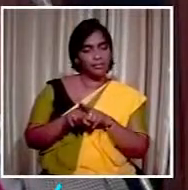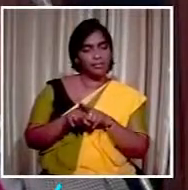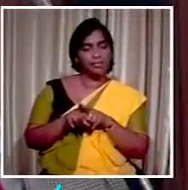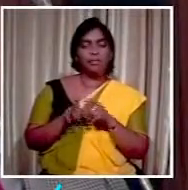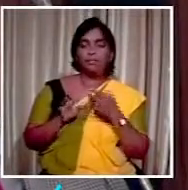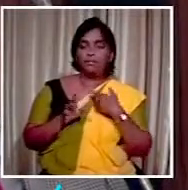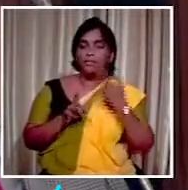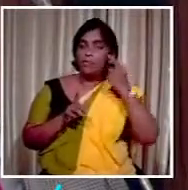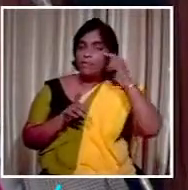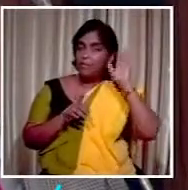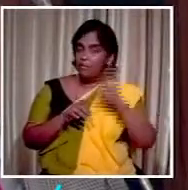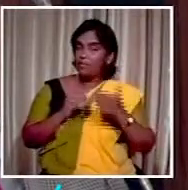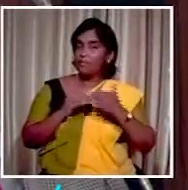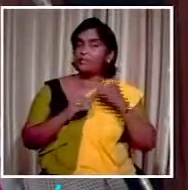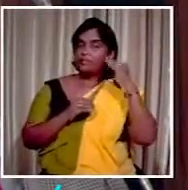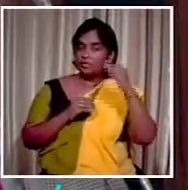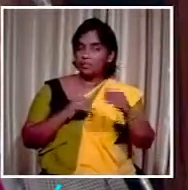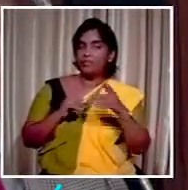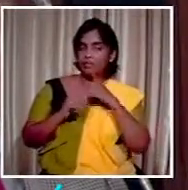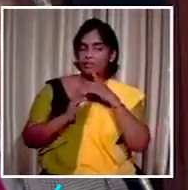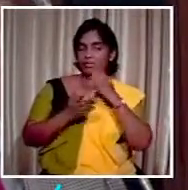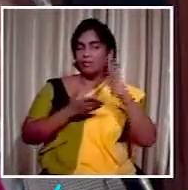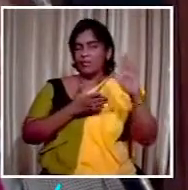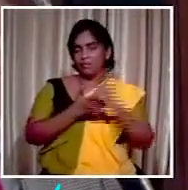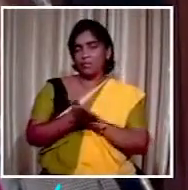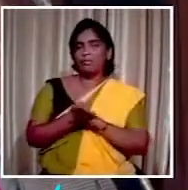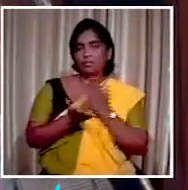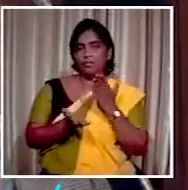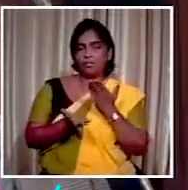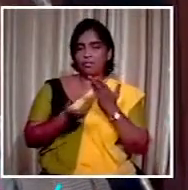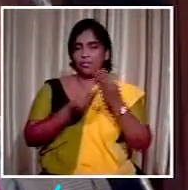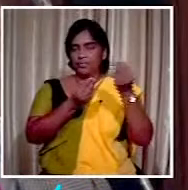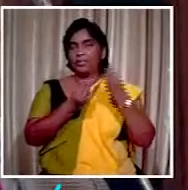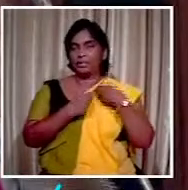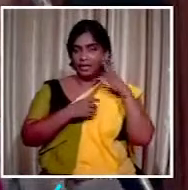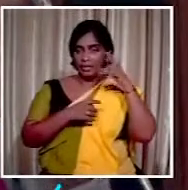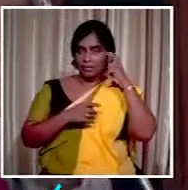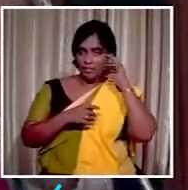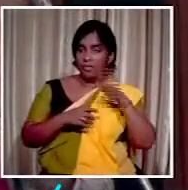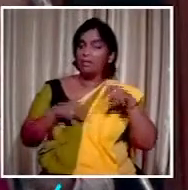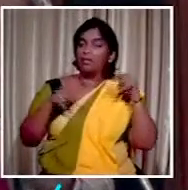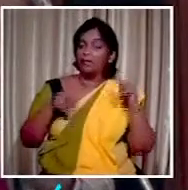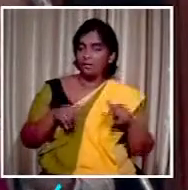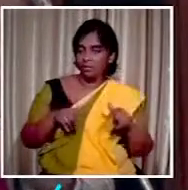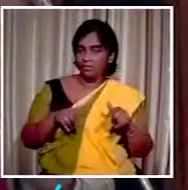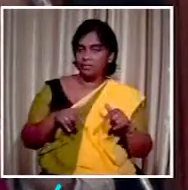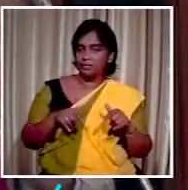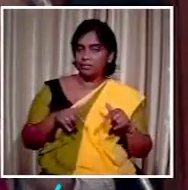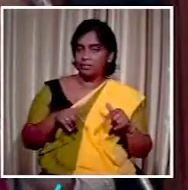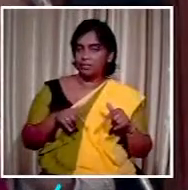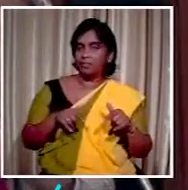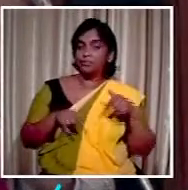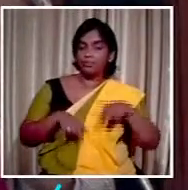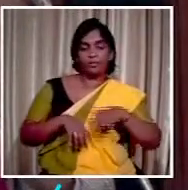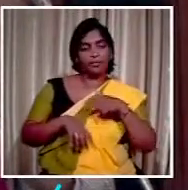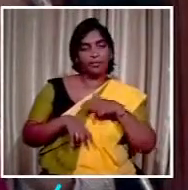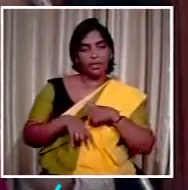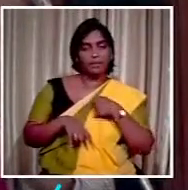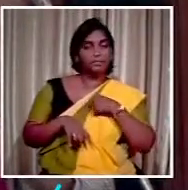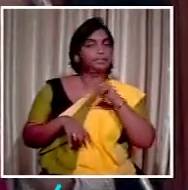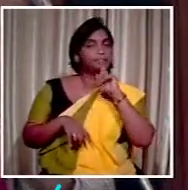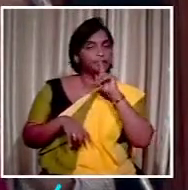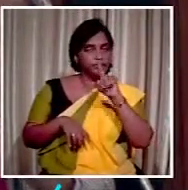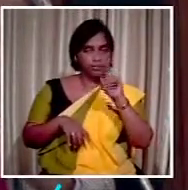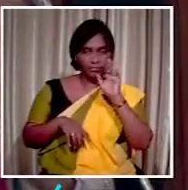අපි බලාපොරොත්තු වෙනා ඉදිරියට ඒ පිළිබඳව යුක්තිය සාධාරණයේ ඉෂ්ට කරයි කියලා. අද මේ අවස්ථාවේ මම මතක් කරන්න